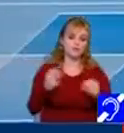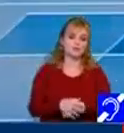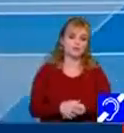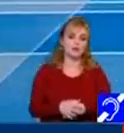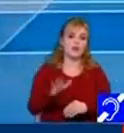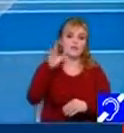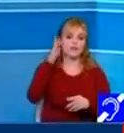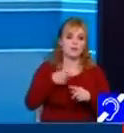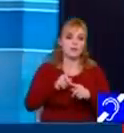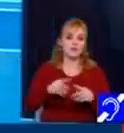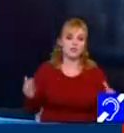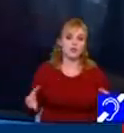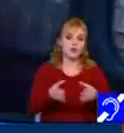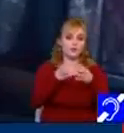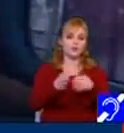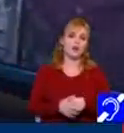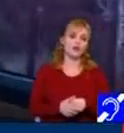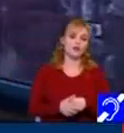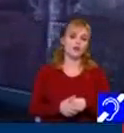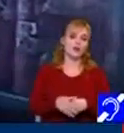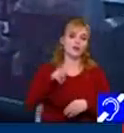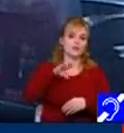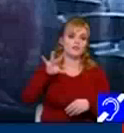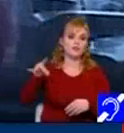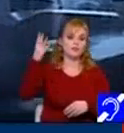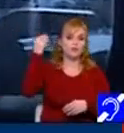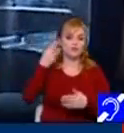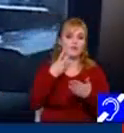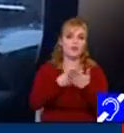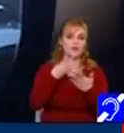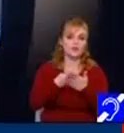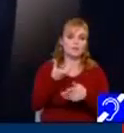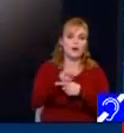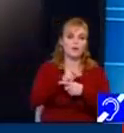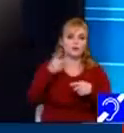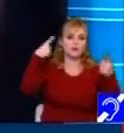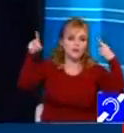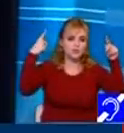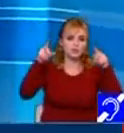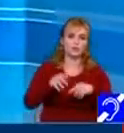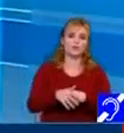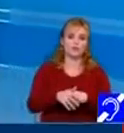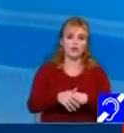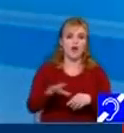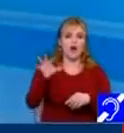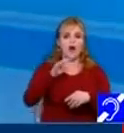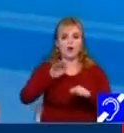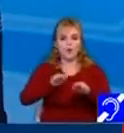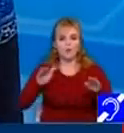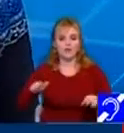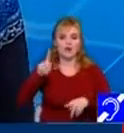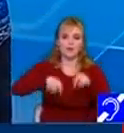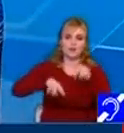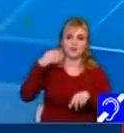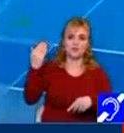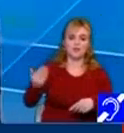cadrul campaniei Noul meu coleg de școală, TVR Moldova v-a prezentat povestea mai multor copii și al părinților lor, care prin